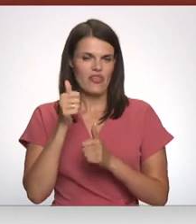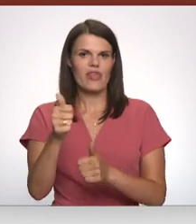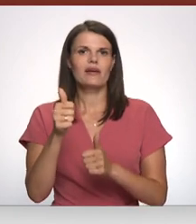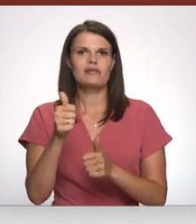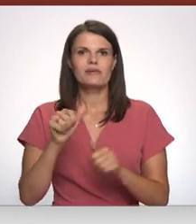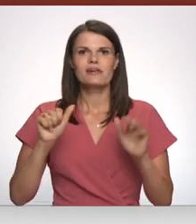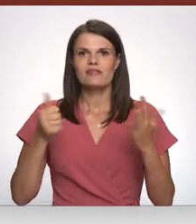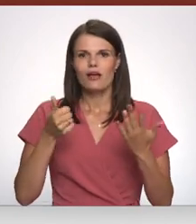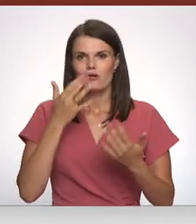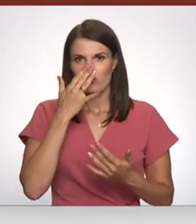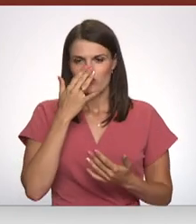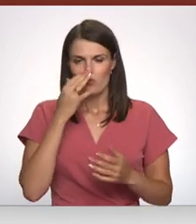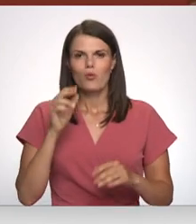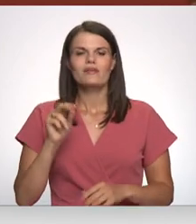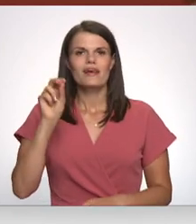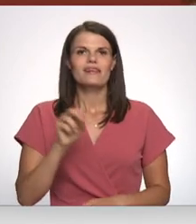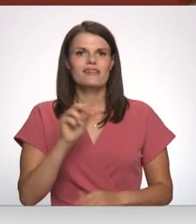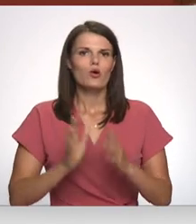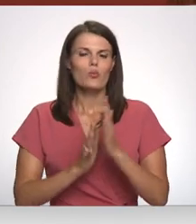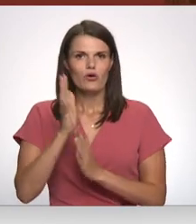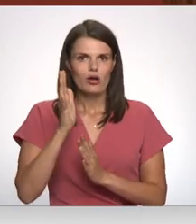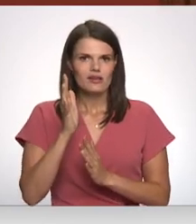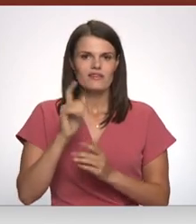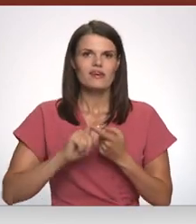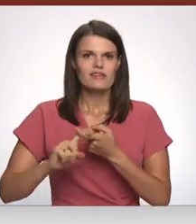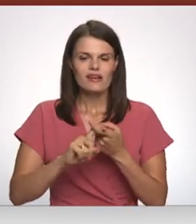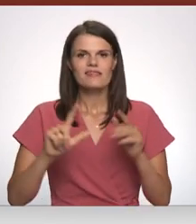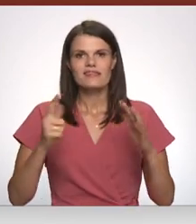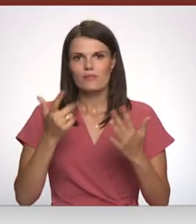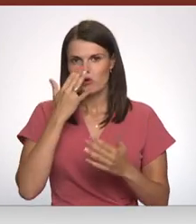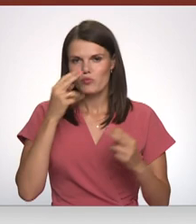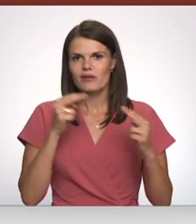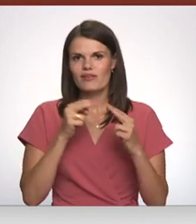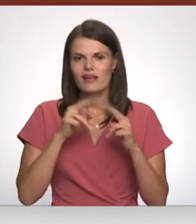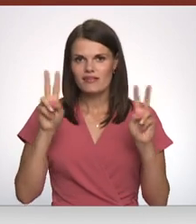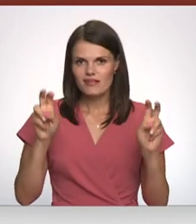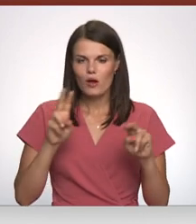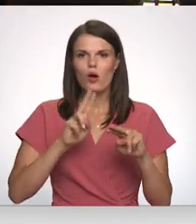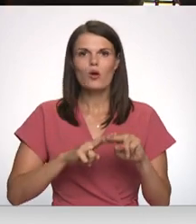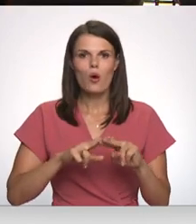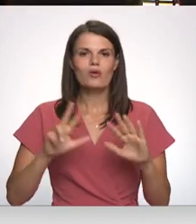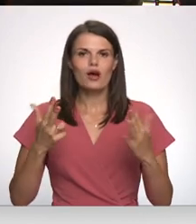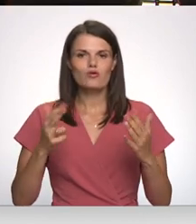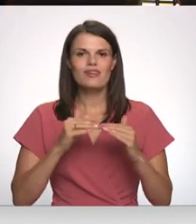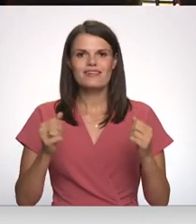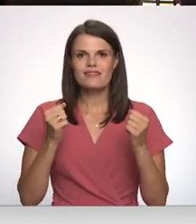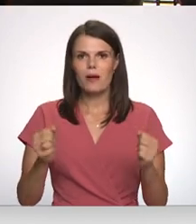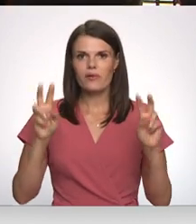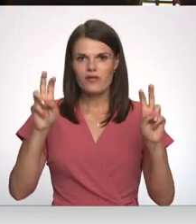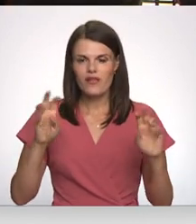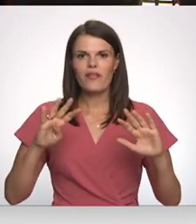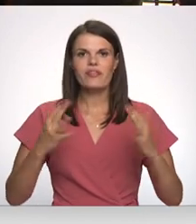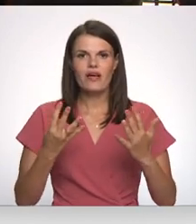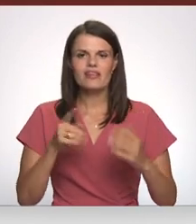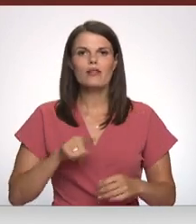Sestais numurs Kristīgi progresīvajai savienībai, 7. Saskaņai, 8. Politiskajai partijai Stabilitāte, 9. Partijai Tautas